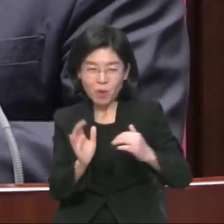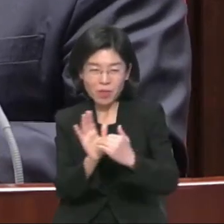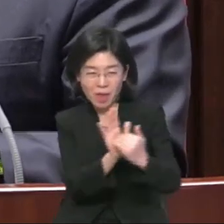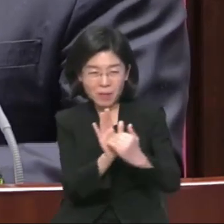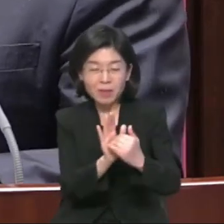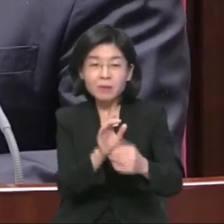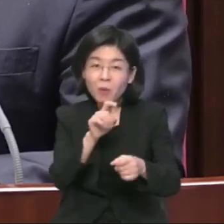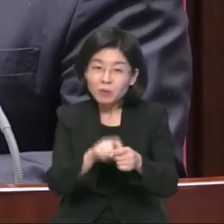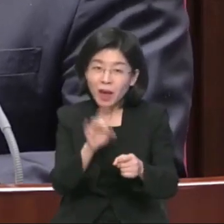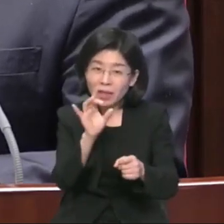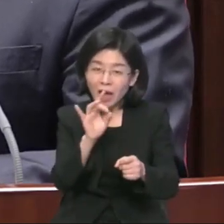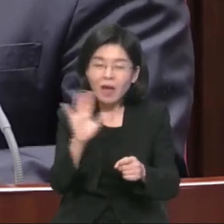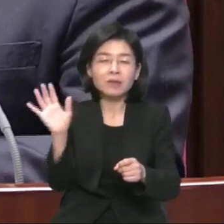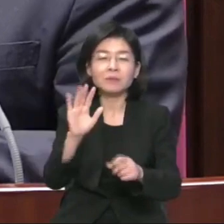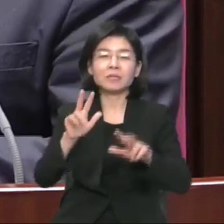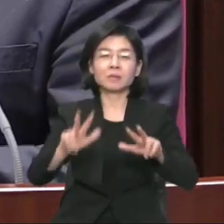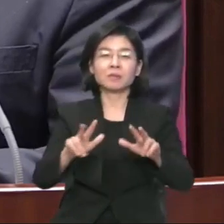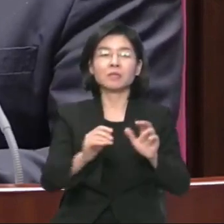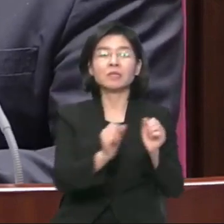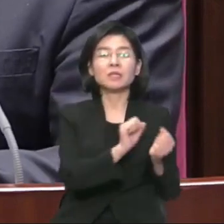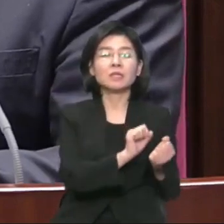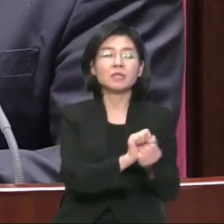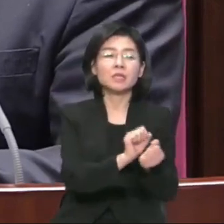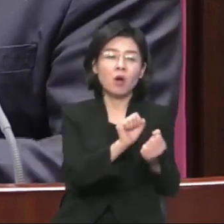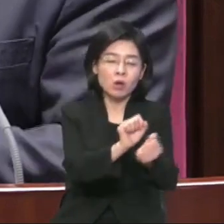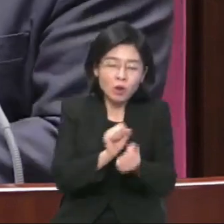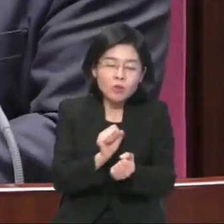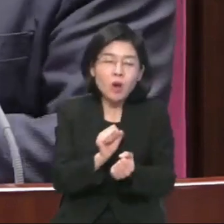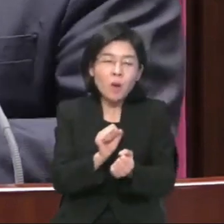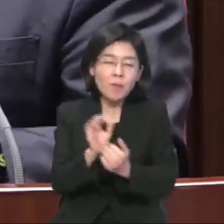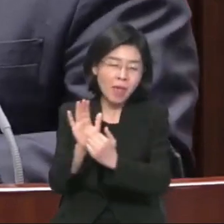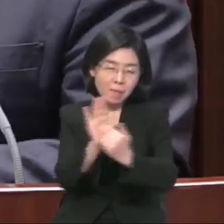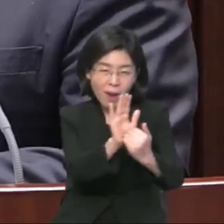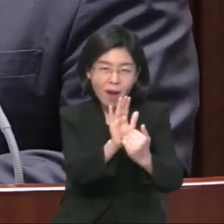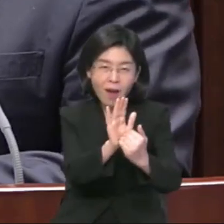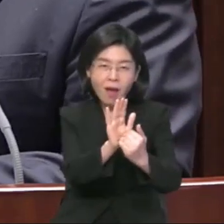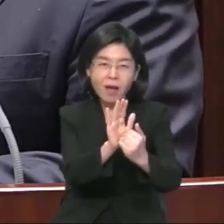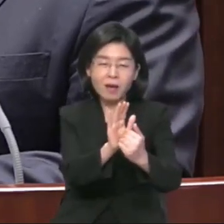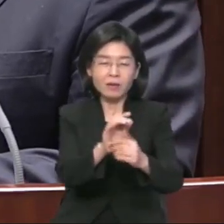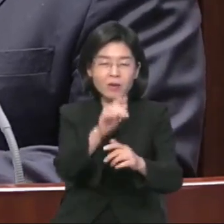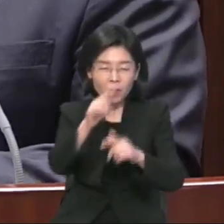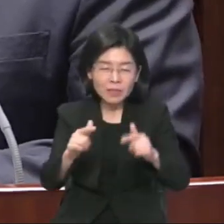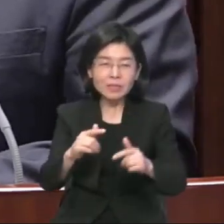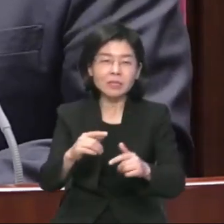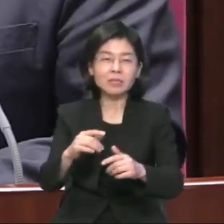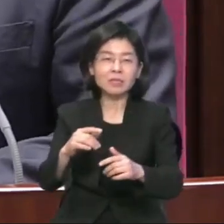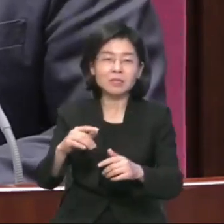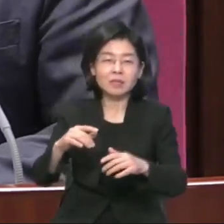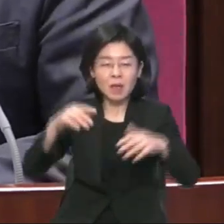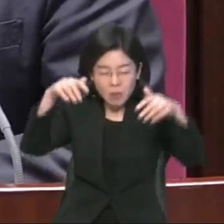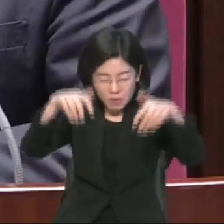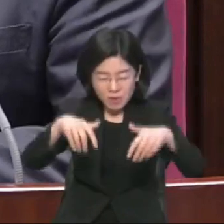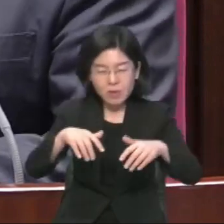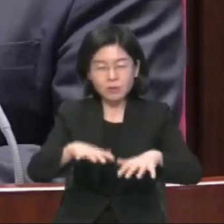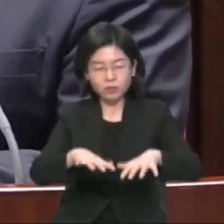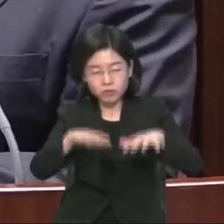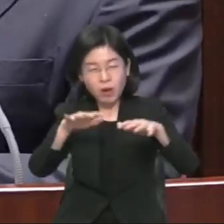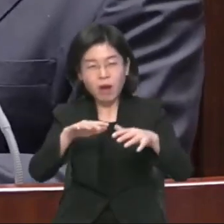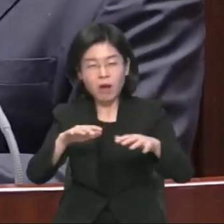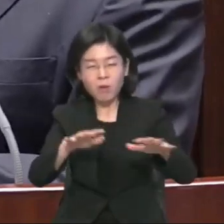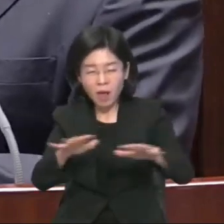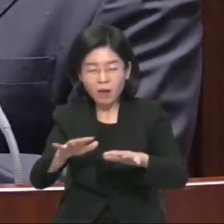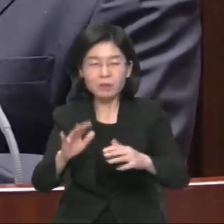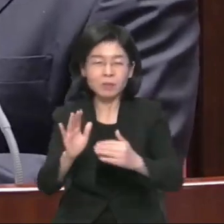대로 전염병 또는 재재난 여러 가지 확대되고 있잖아요. 예, 그렇습니다. 그래서 우리 문재인